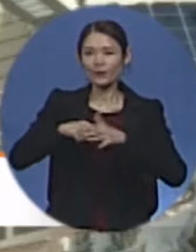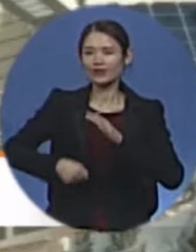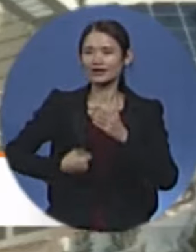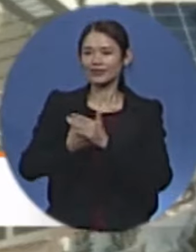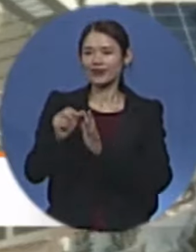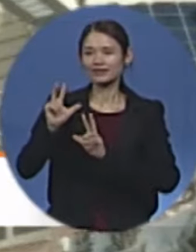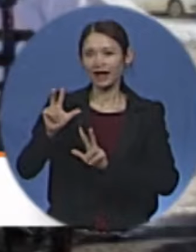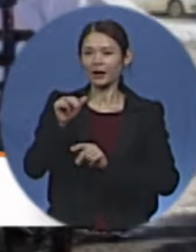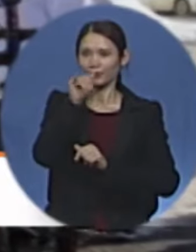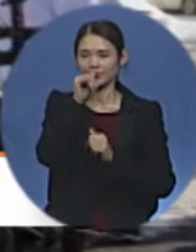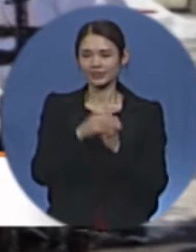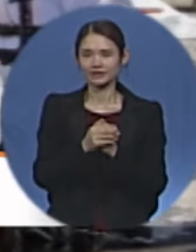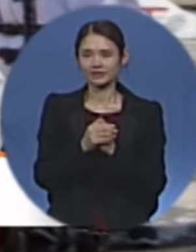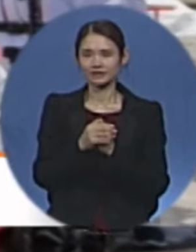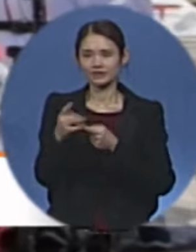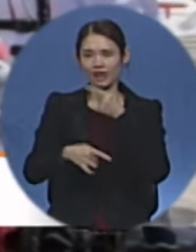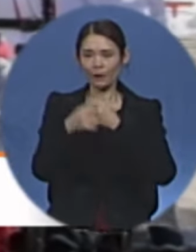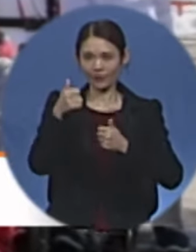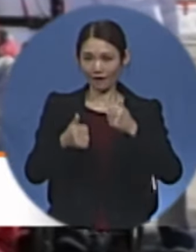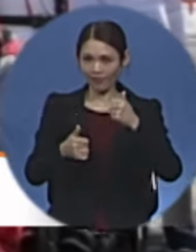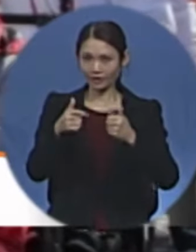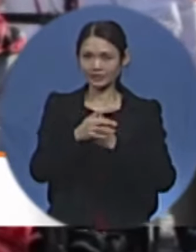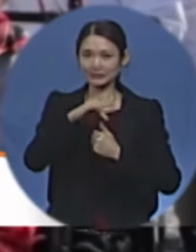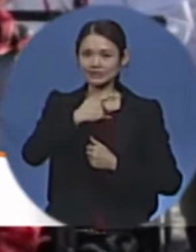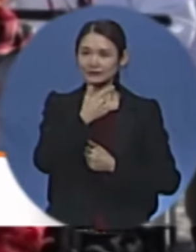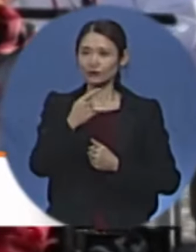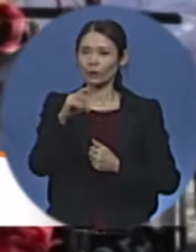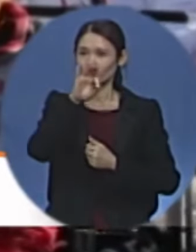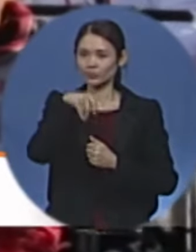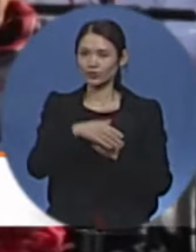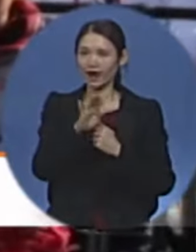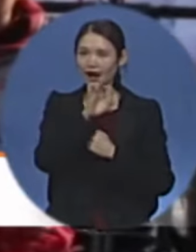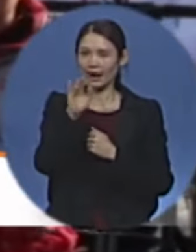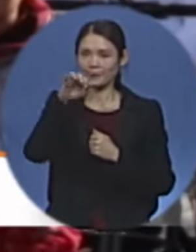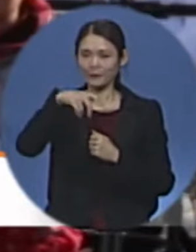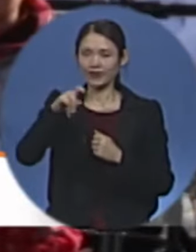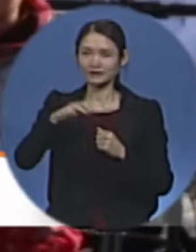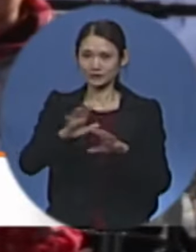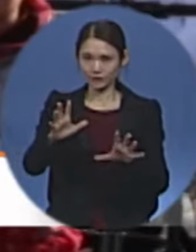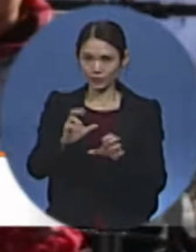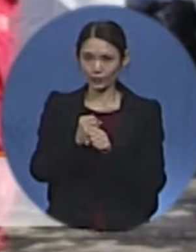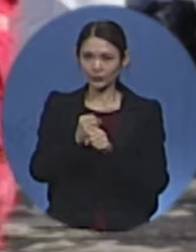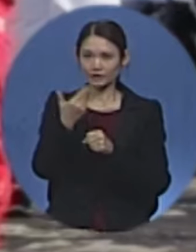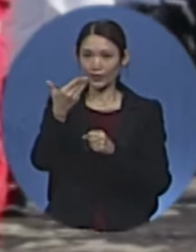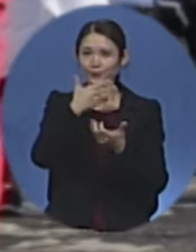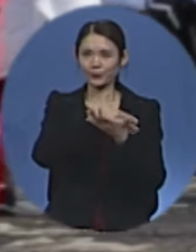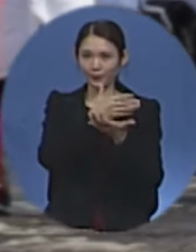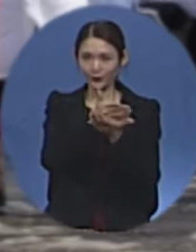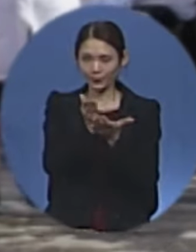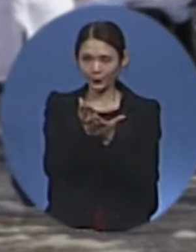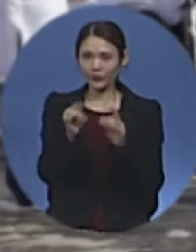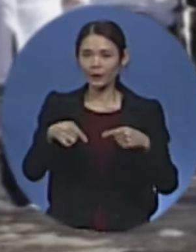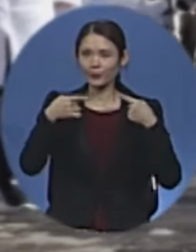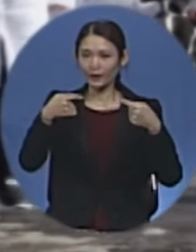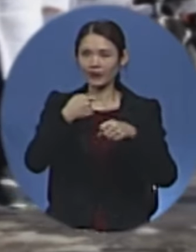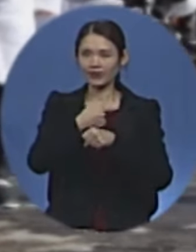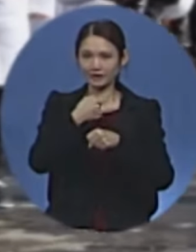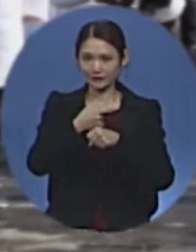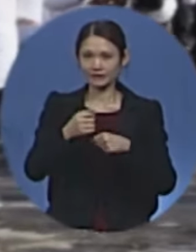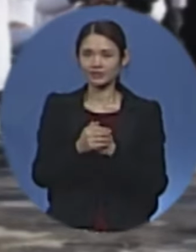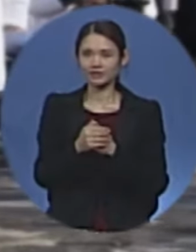다졌습니다. 한편 대회 경기에는 스노보드, 알파인스키, 크로스컨트리, 바이애슬론, 휠체어 컬링, 아이스하키